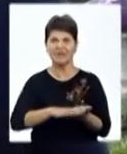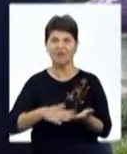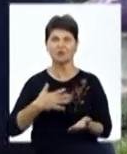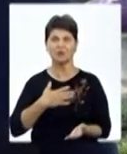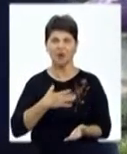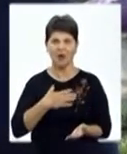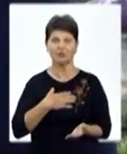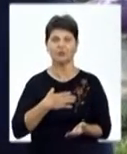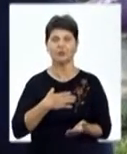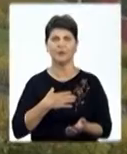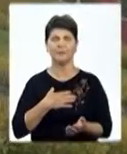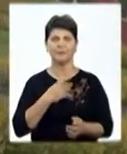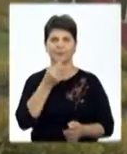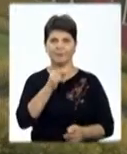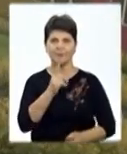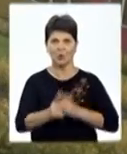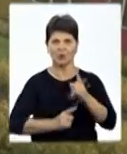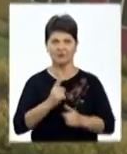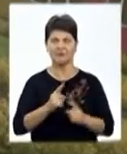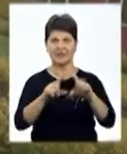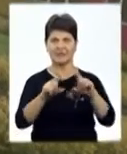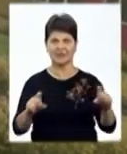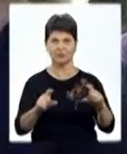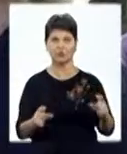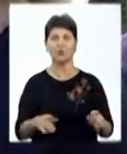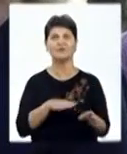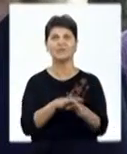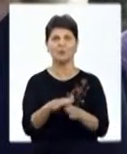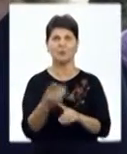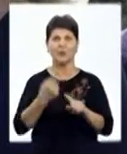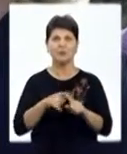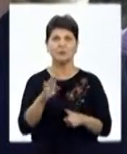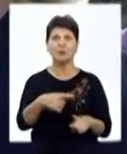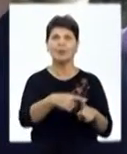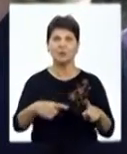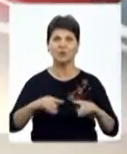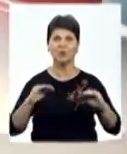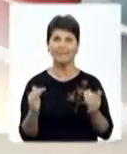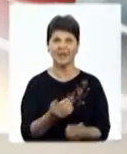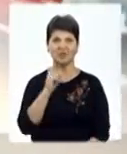термомодернізацію закладу в цілому. Це буде в половину не менше економія.